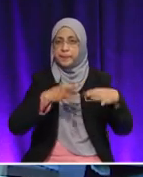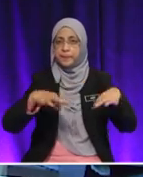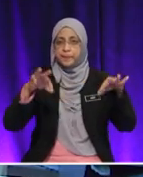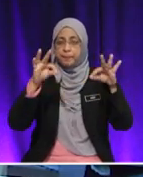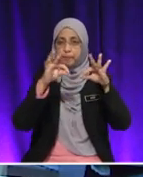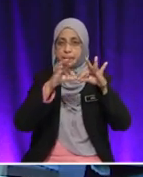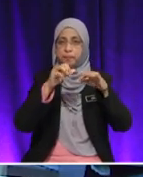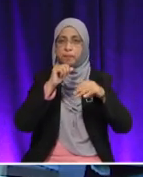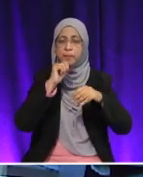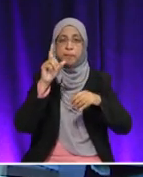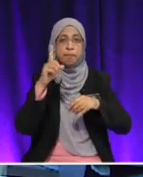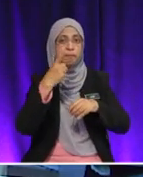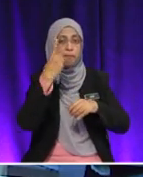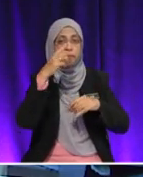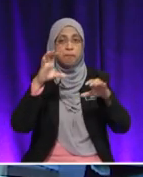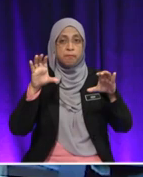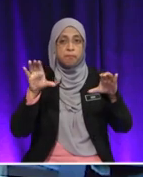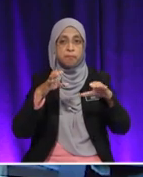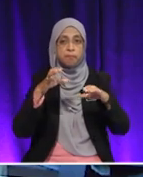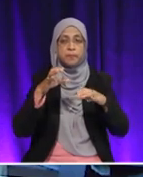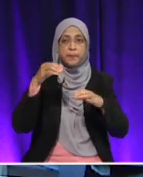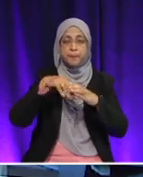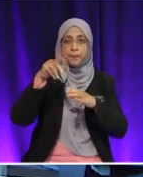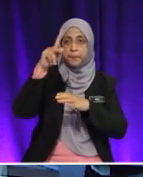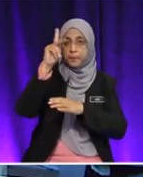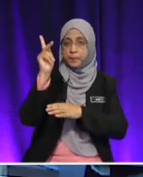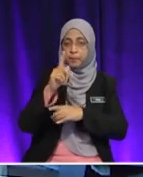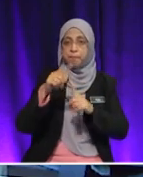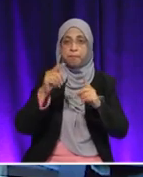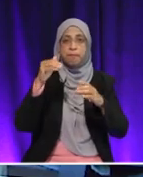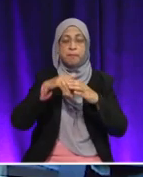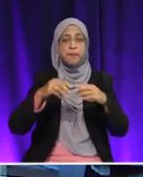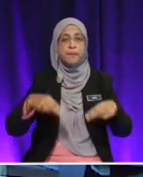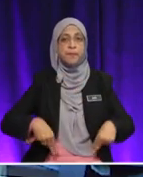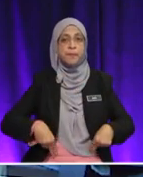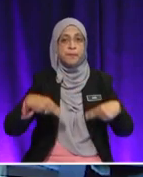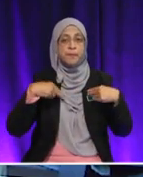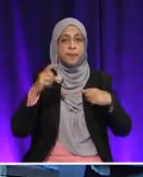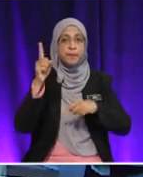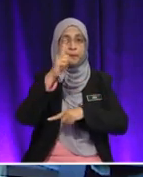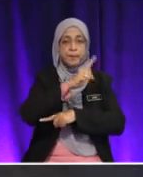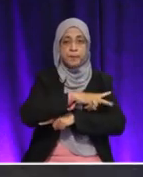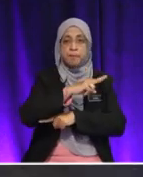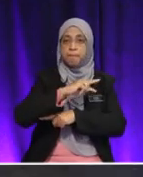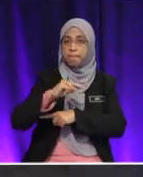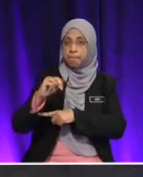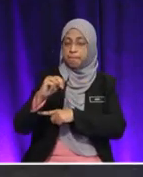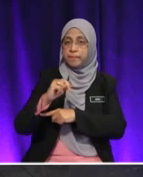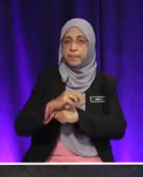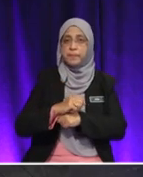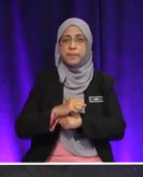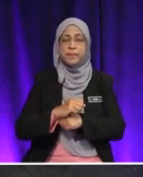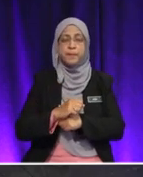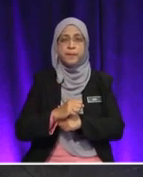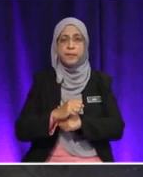saja untuk dipraktikkan dalam pemeriksaan tetapi juga dalam kehidupan harian kita jadi apalagi